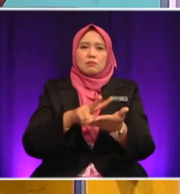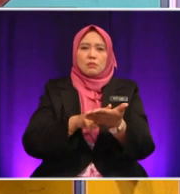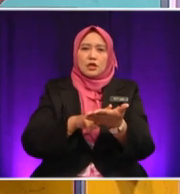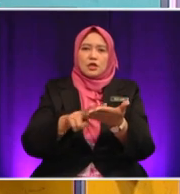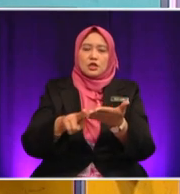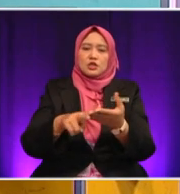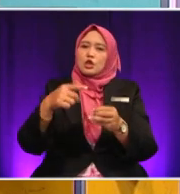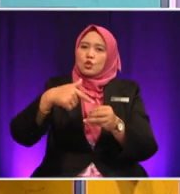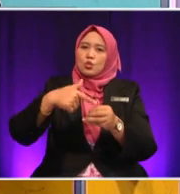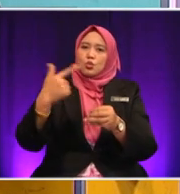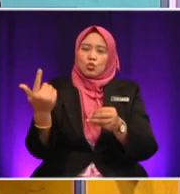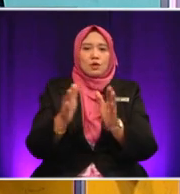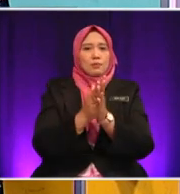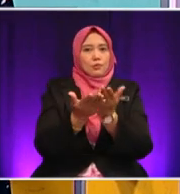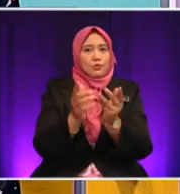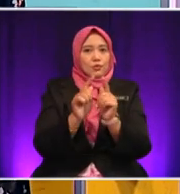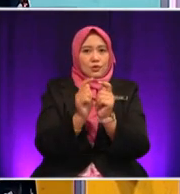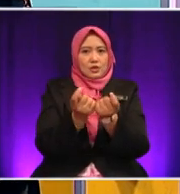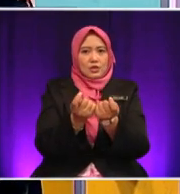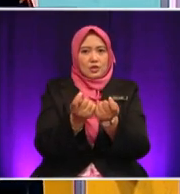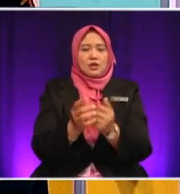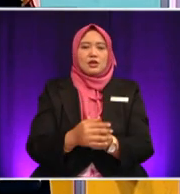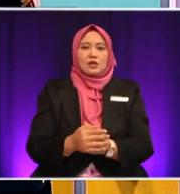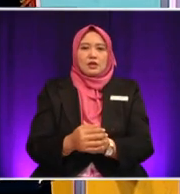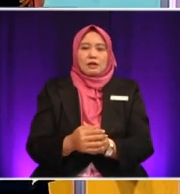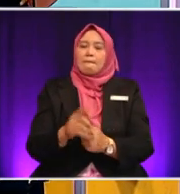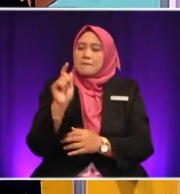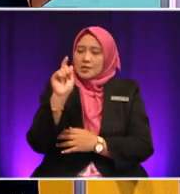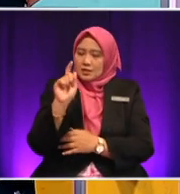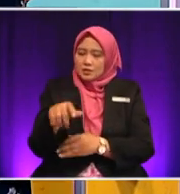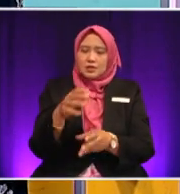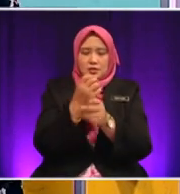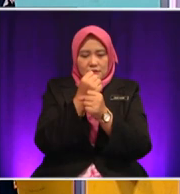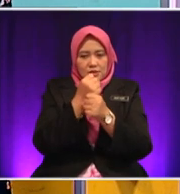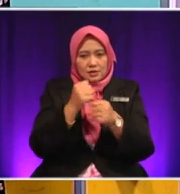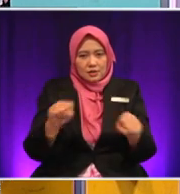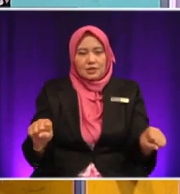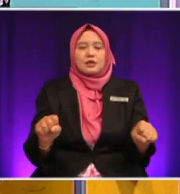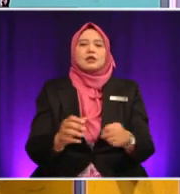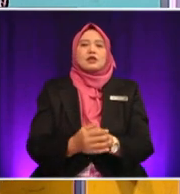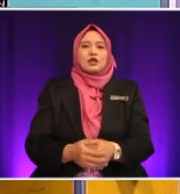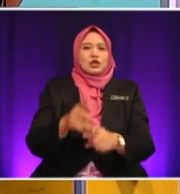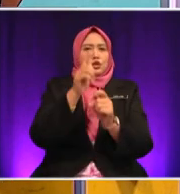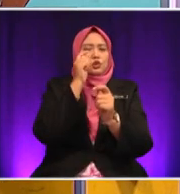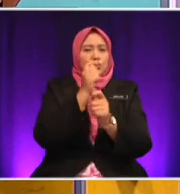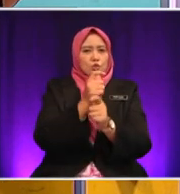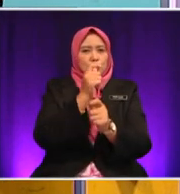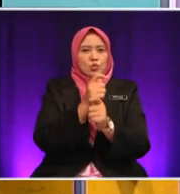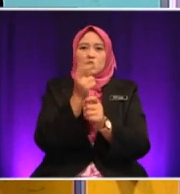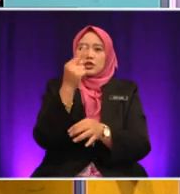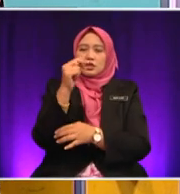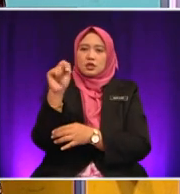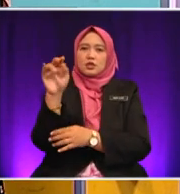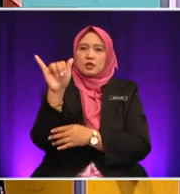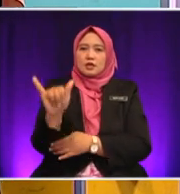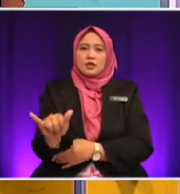buku teks dan perlu juga pastinya siapkan tugasnya Cikgu kamu bagi sebab tugas dan itu sangat-sangat membantu dalam